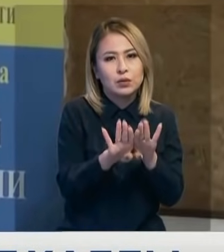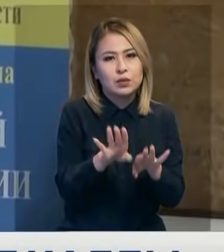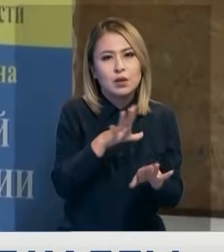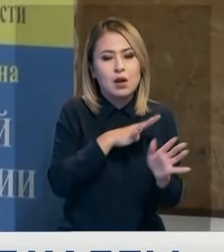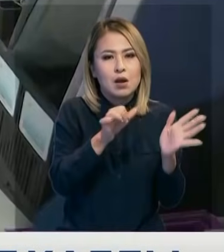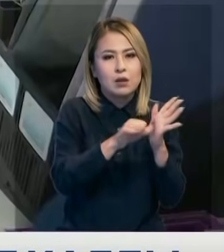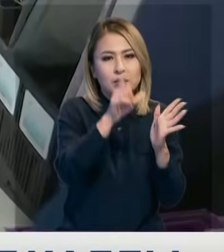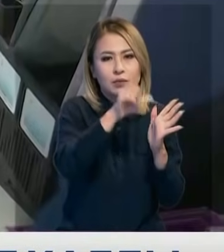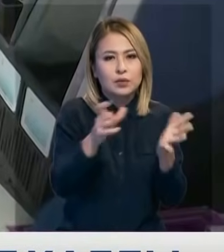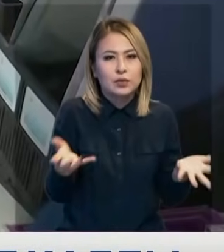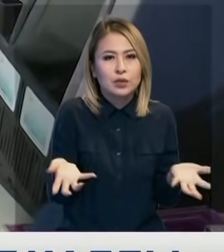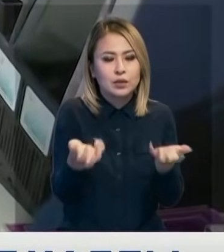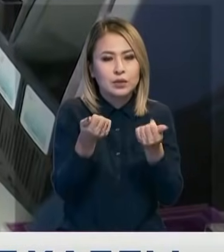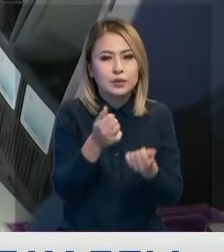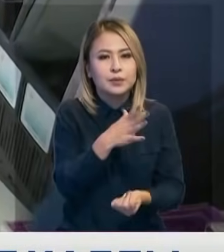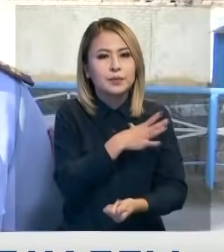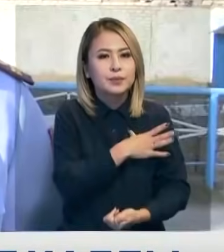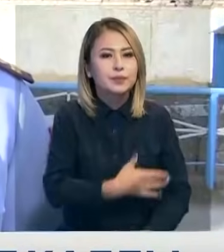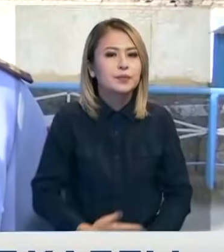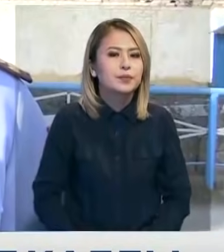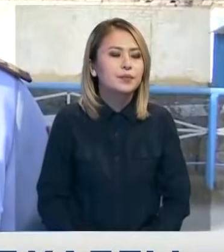душар болған 6 адамды құтқарған.